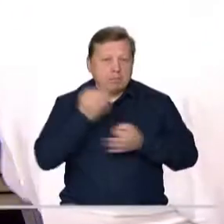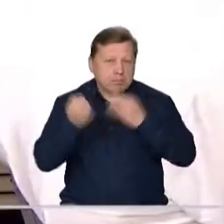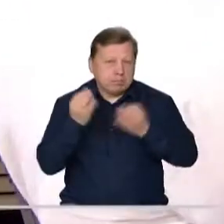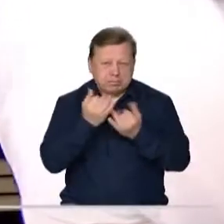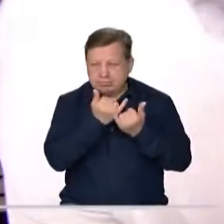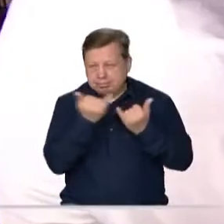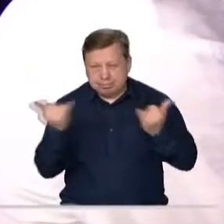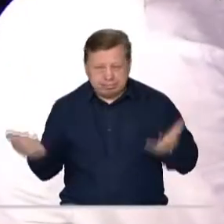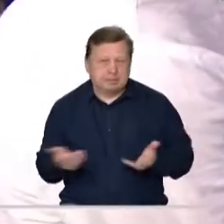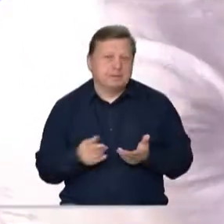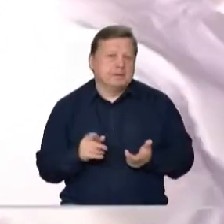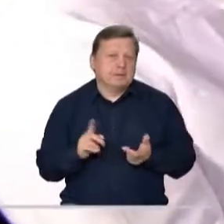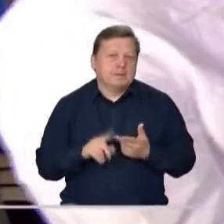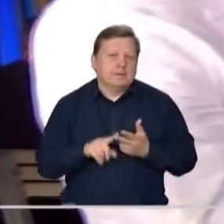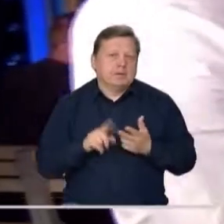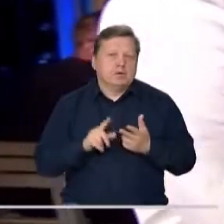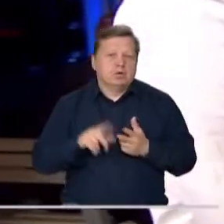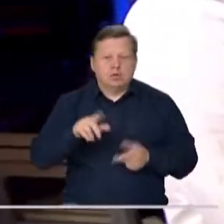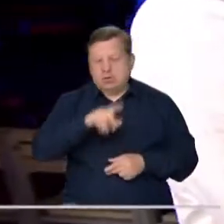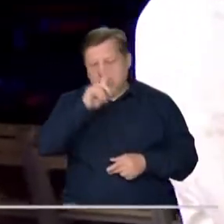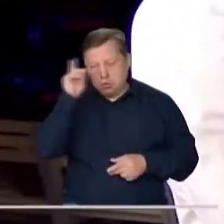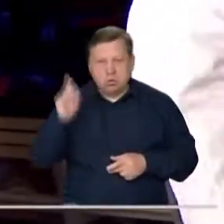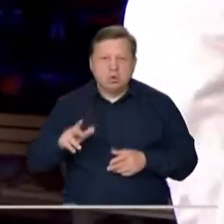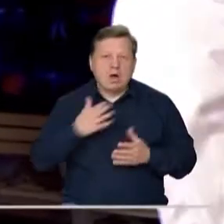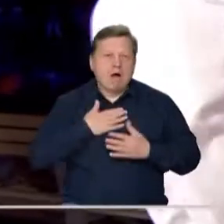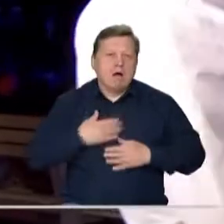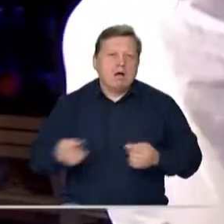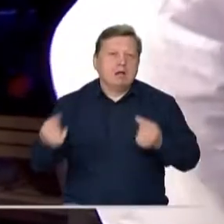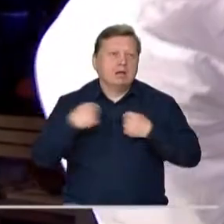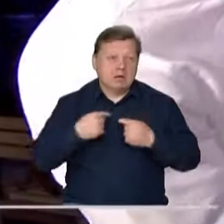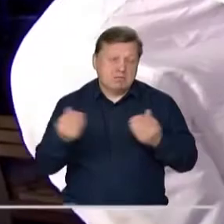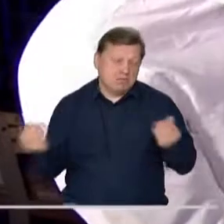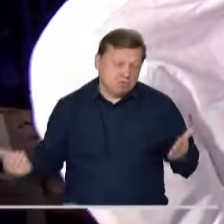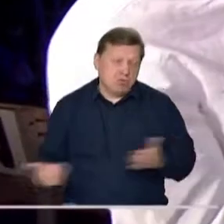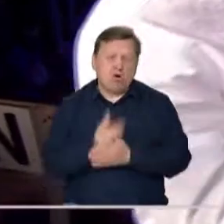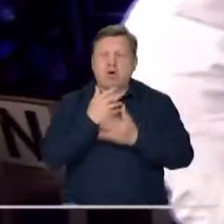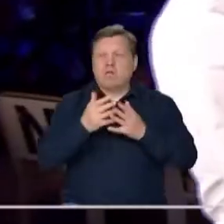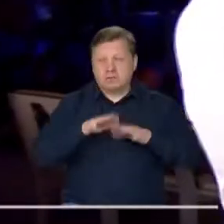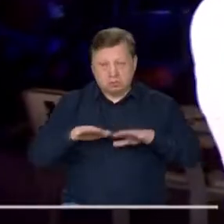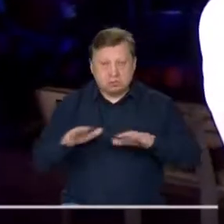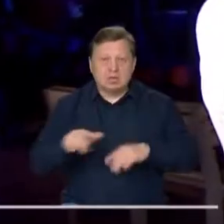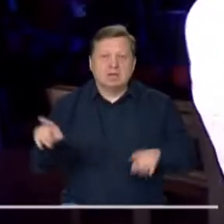oczywiście rzeszy nowych fanów. No i czego? No, myślę, że